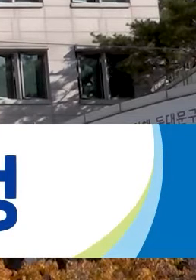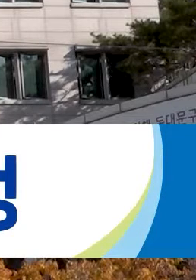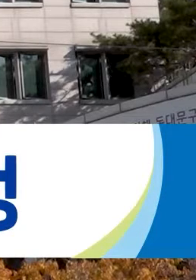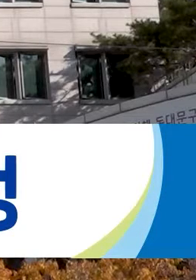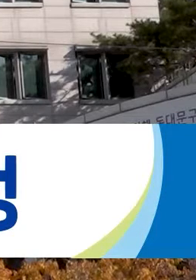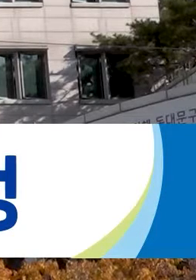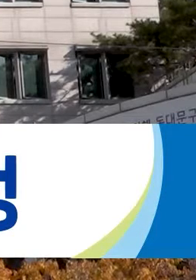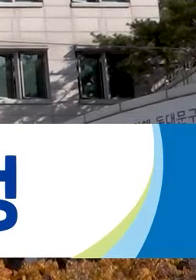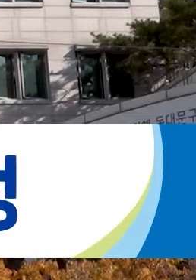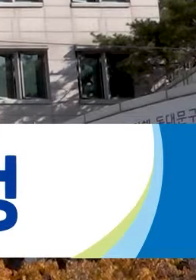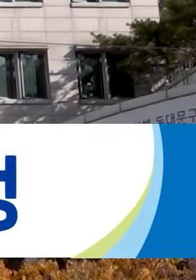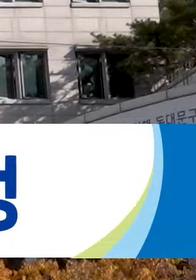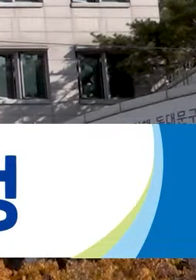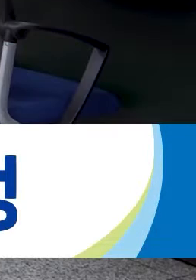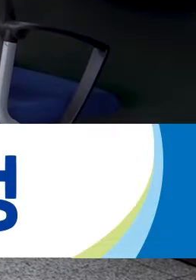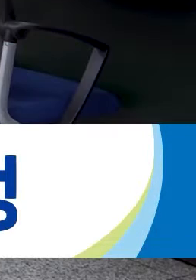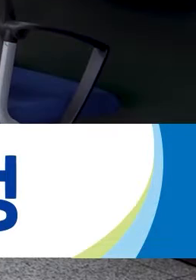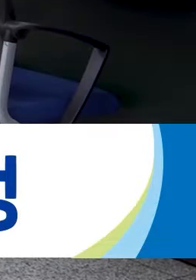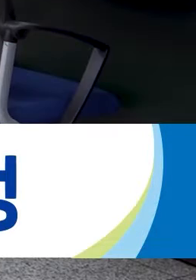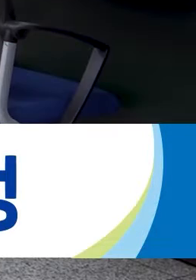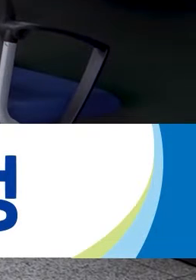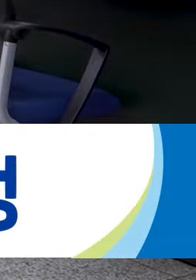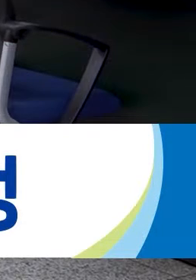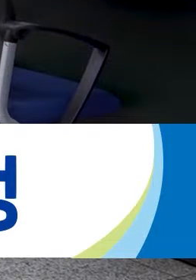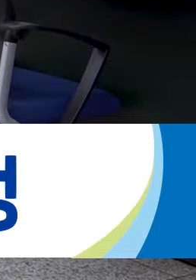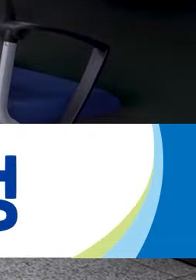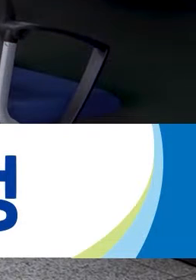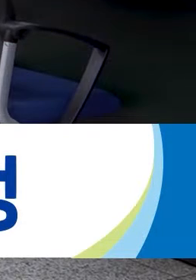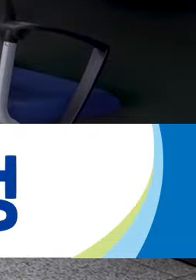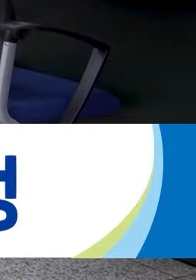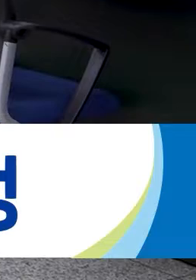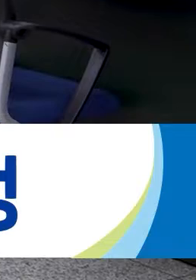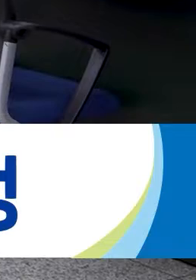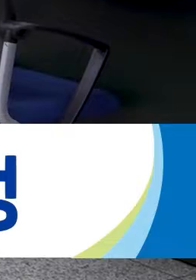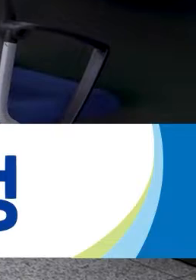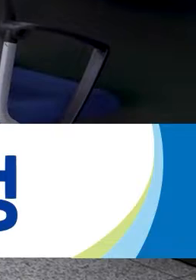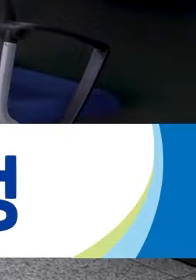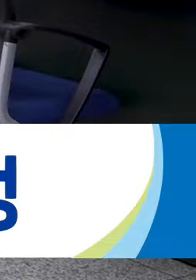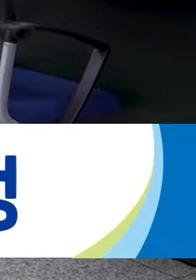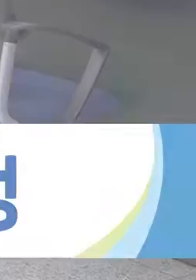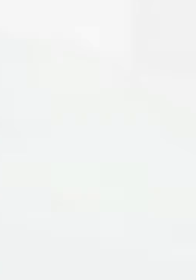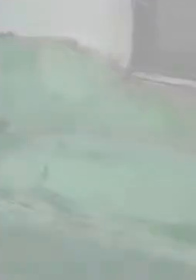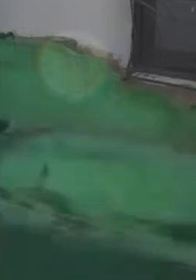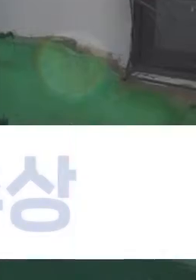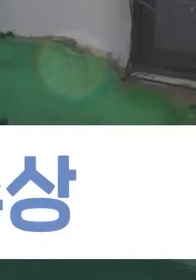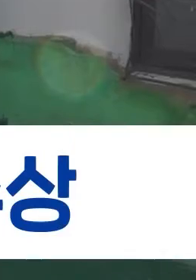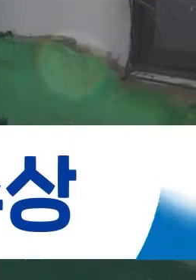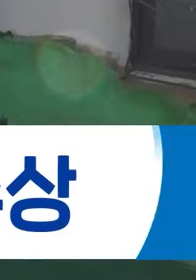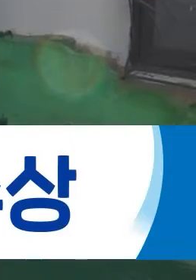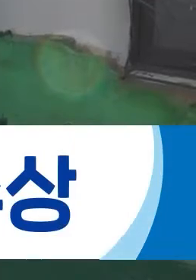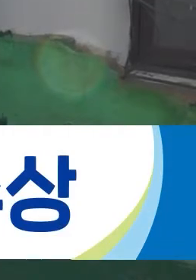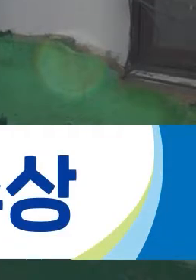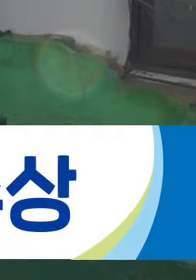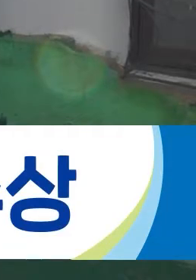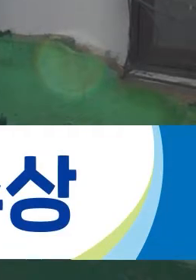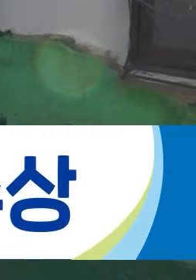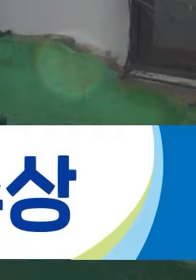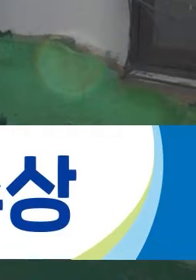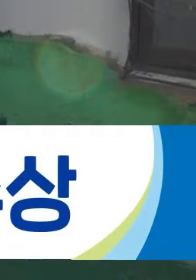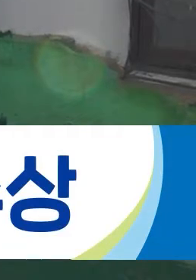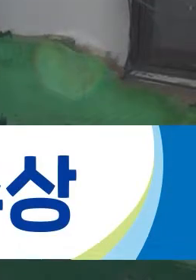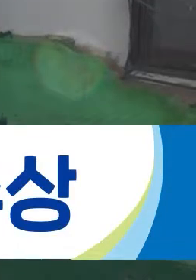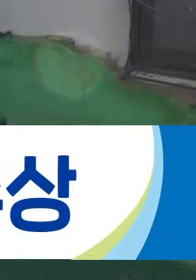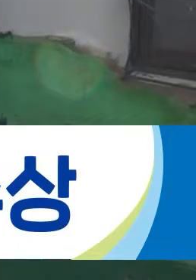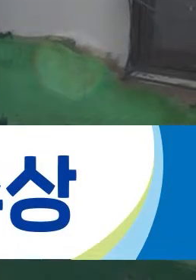행정안전부에서 주관하는 국민행복민원실 재인증 우수기관으로 선정됐습니다 동대문구에 대형폐기물